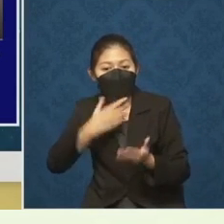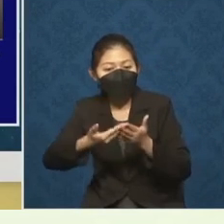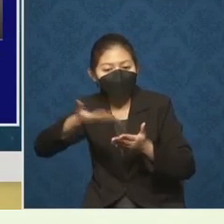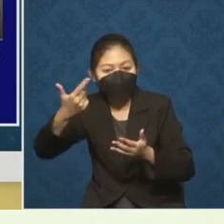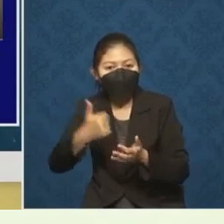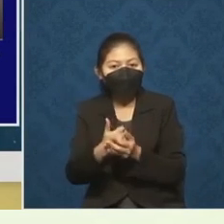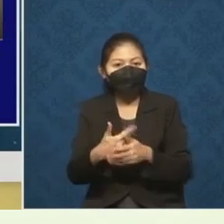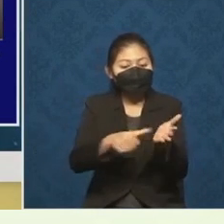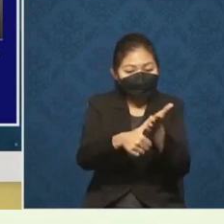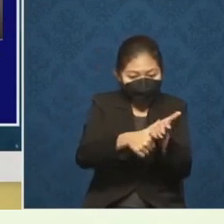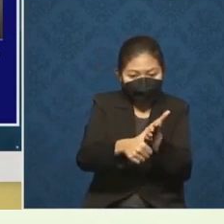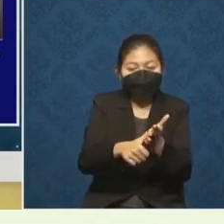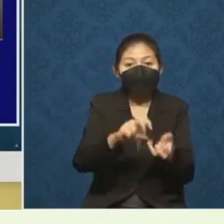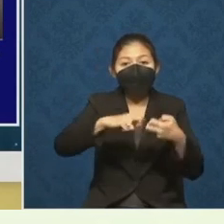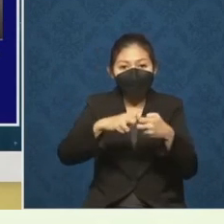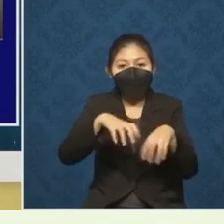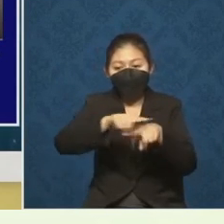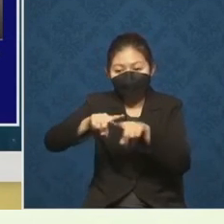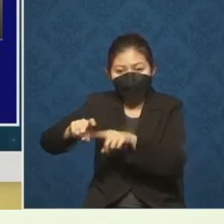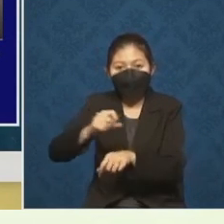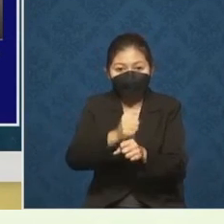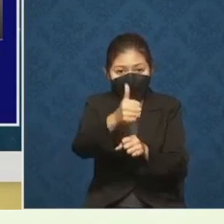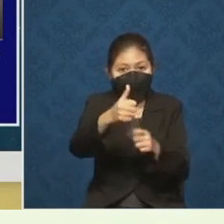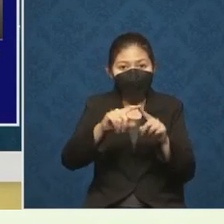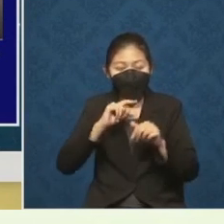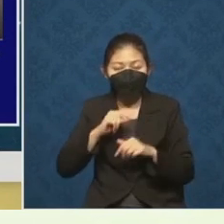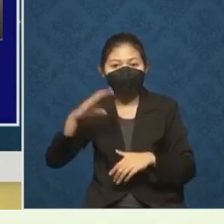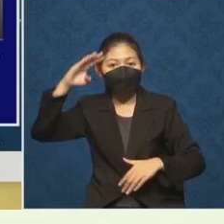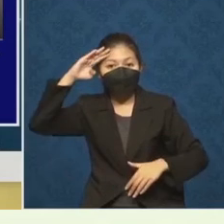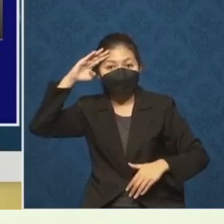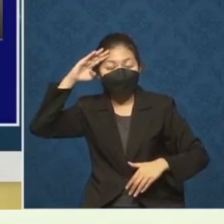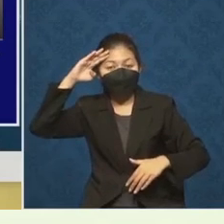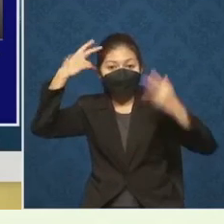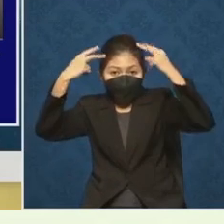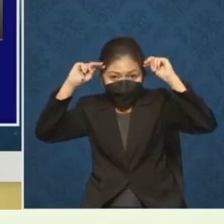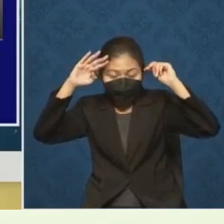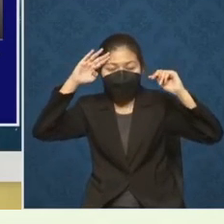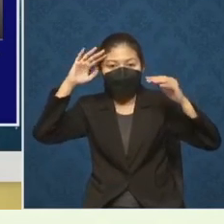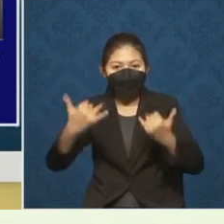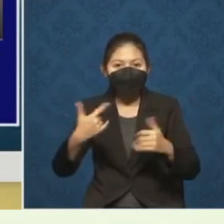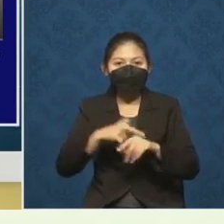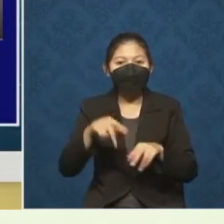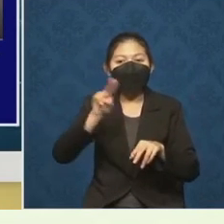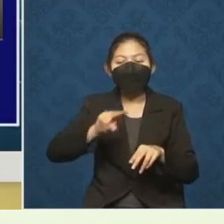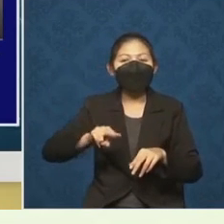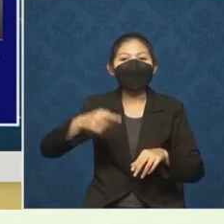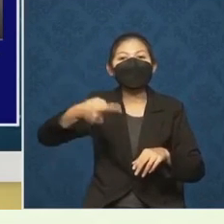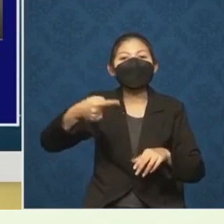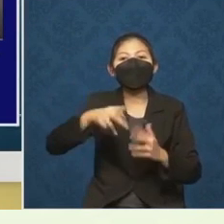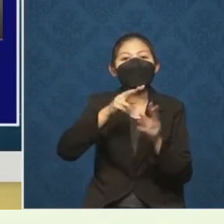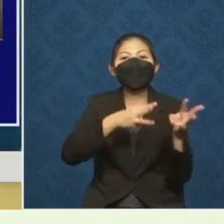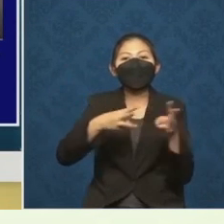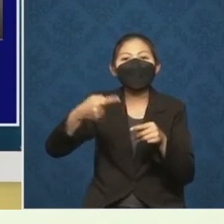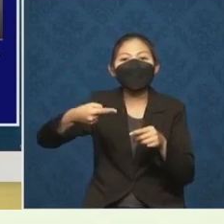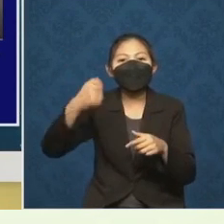าได้แต่ตอนนี้เป็นนายกรัฐมนตรีแล้วก็ใช้วิธีการเดิมโอ้แสดงว่าองค์ความรู้ไม่เพิ่มขึ้นเลยนะครับเป็นนายกรั